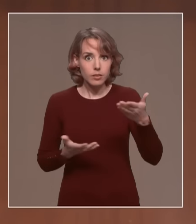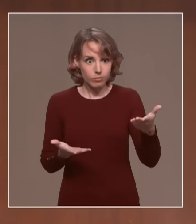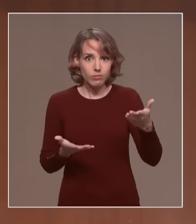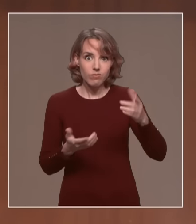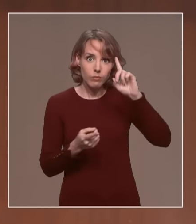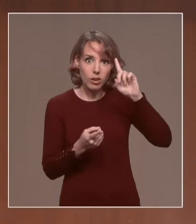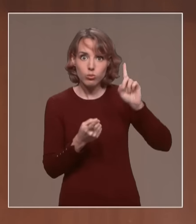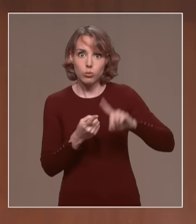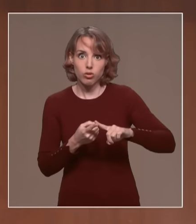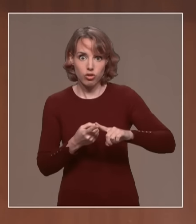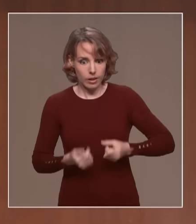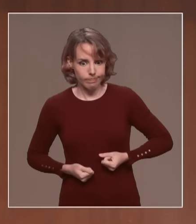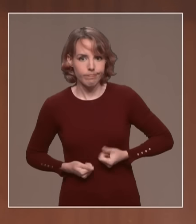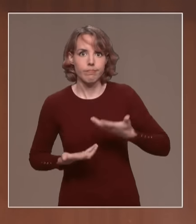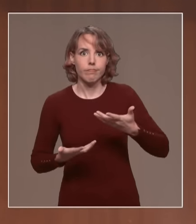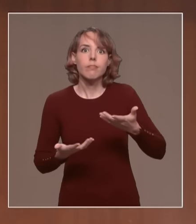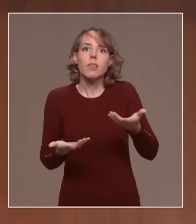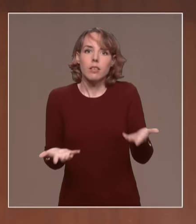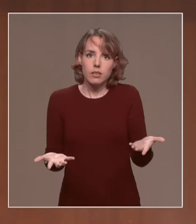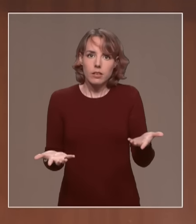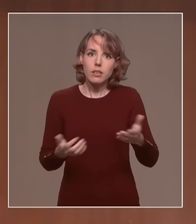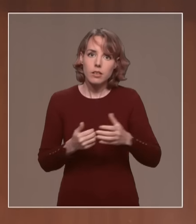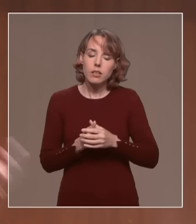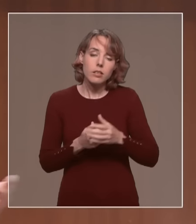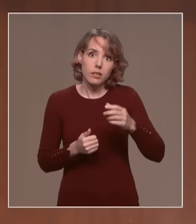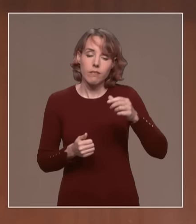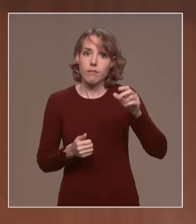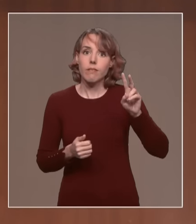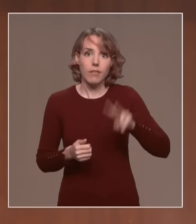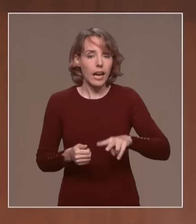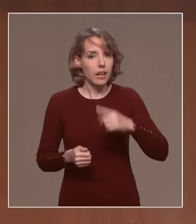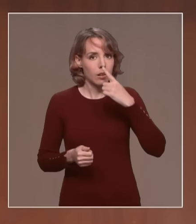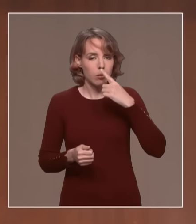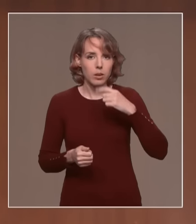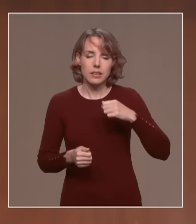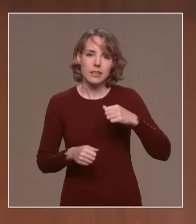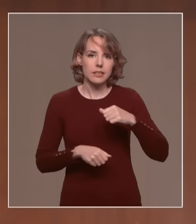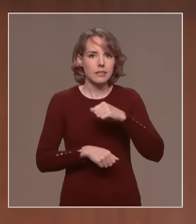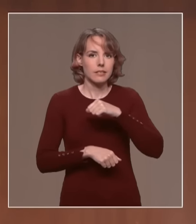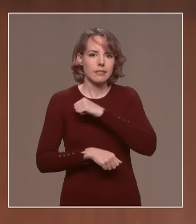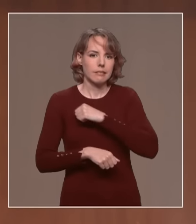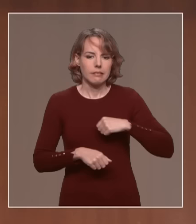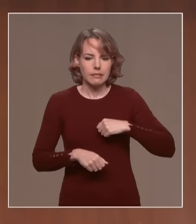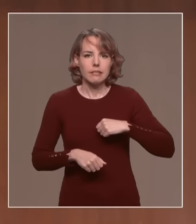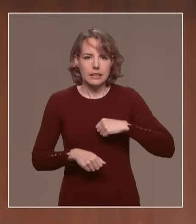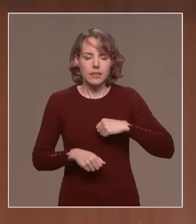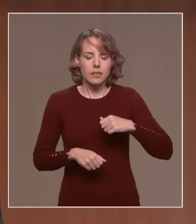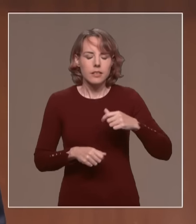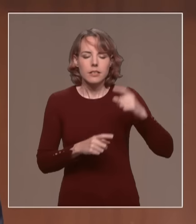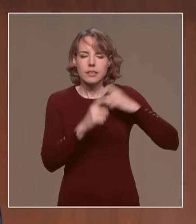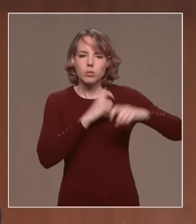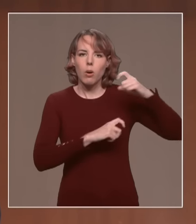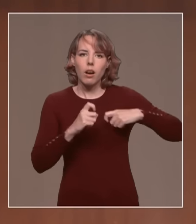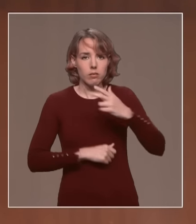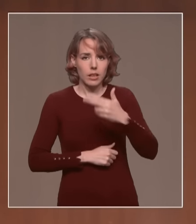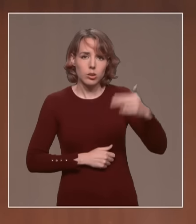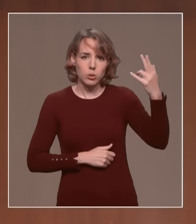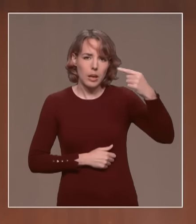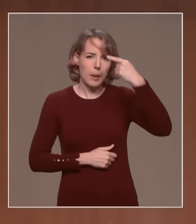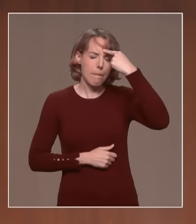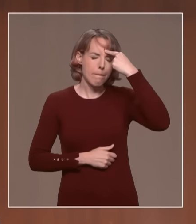ce sujet qui est effectivement une plaie douloureuse dans notre histoire nationale. Nous savons à quel point